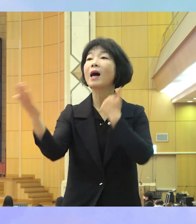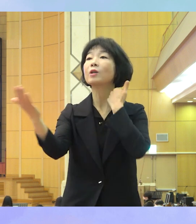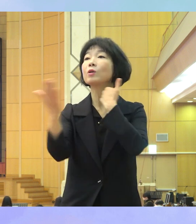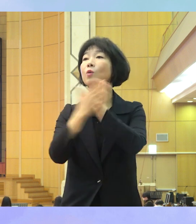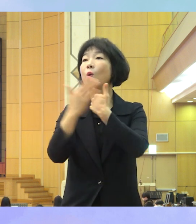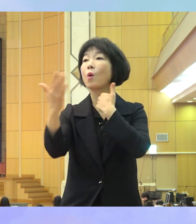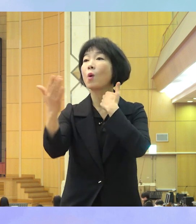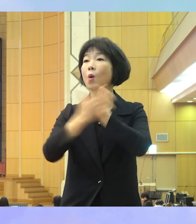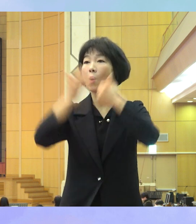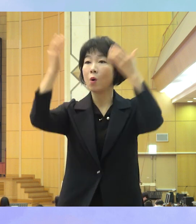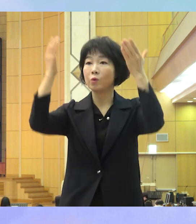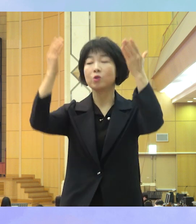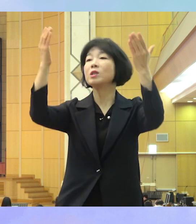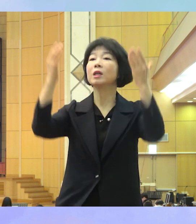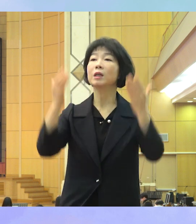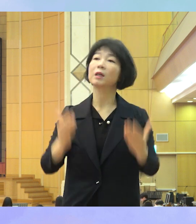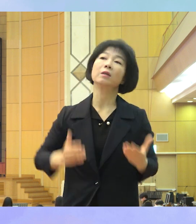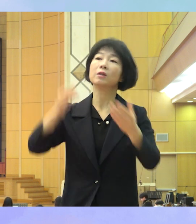나를